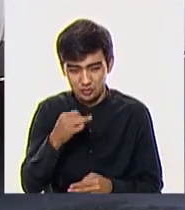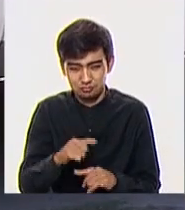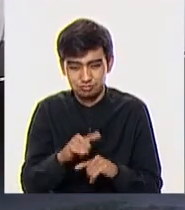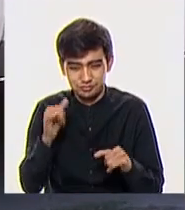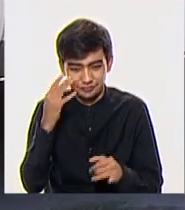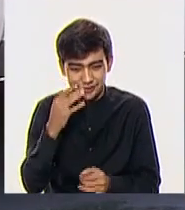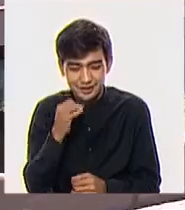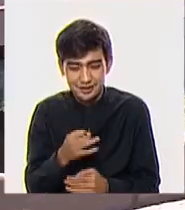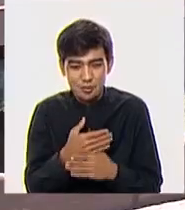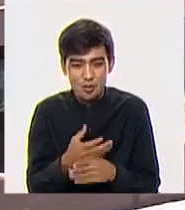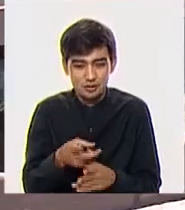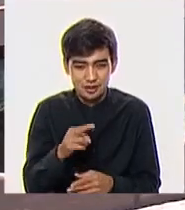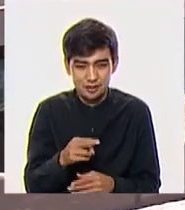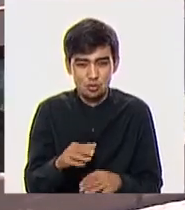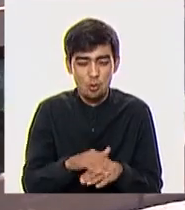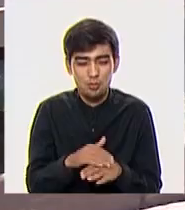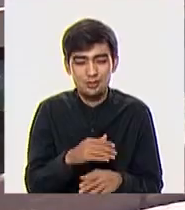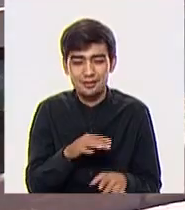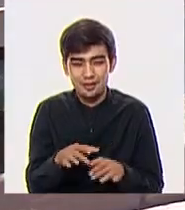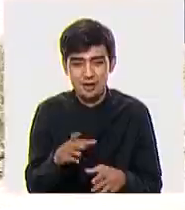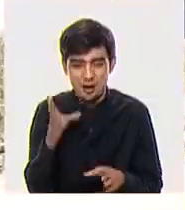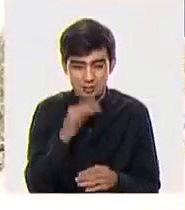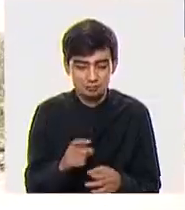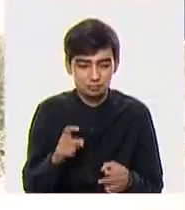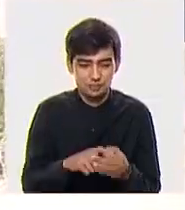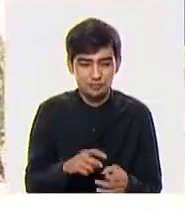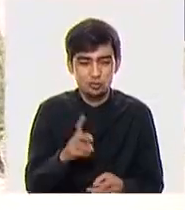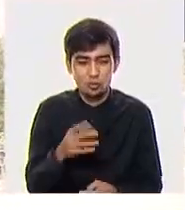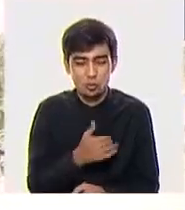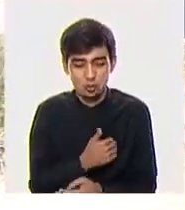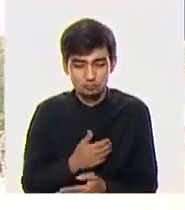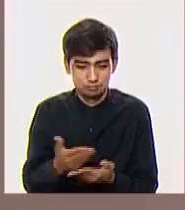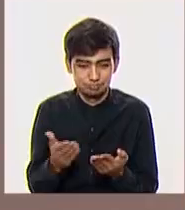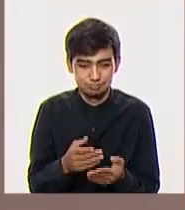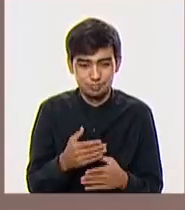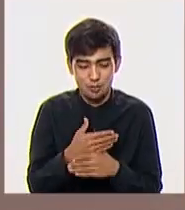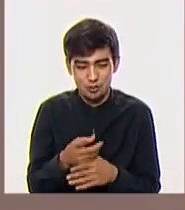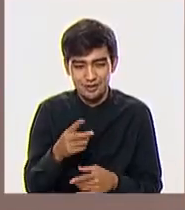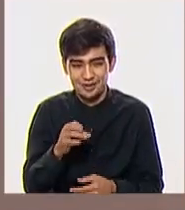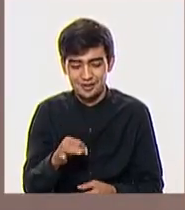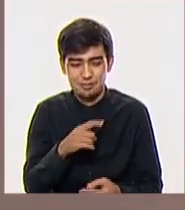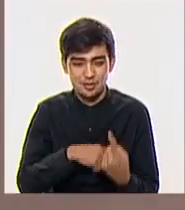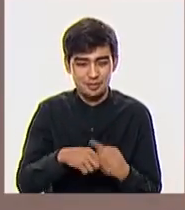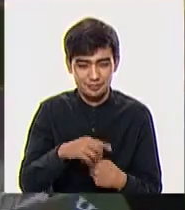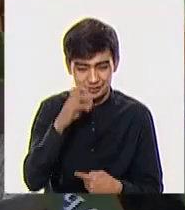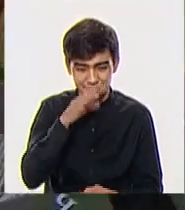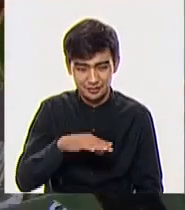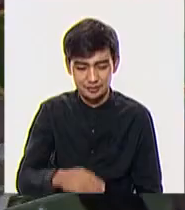масштабы благотворительности, к добрым делам могут подключиться все неравнодушные граждане и бизнесмены страны.